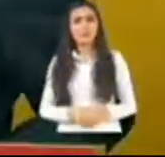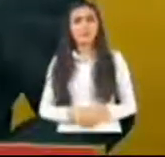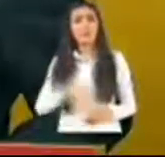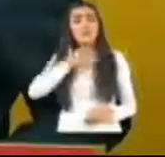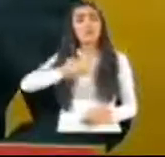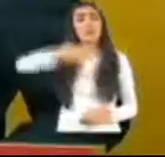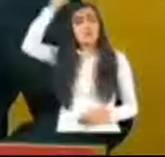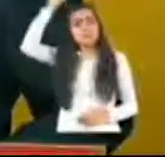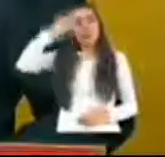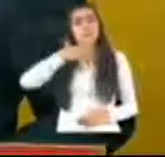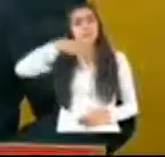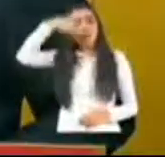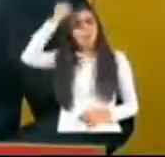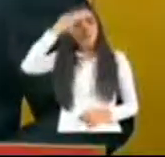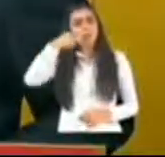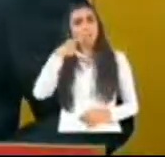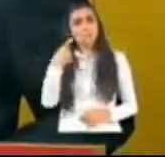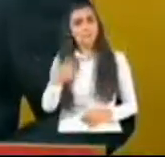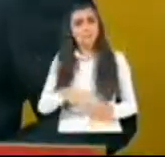idamsa idam.